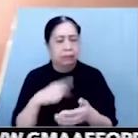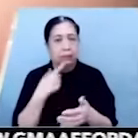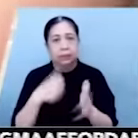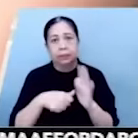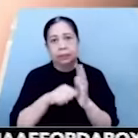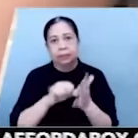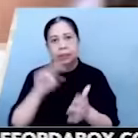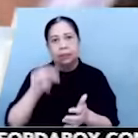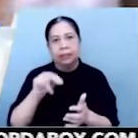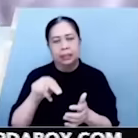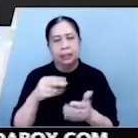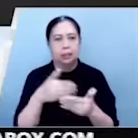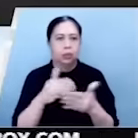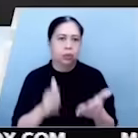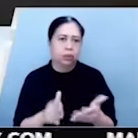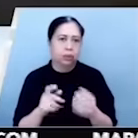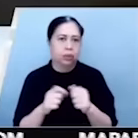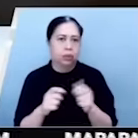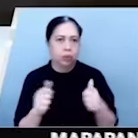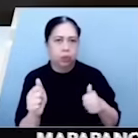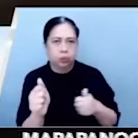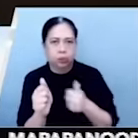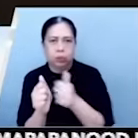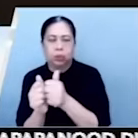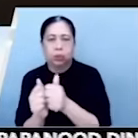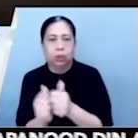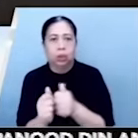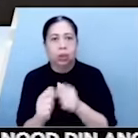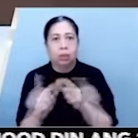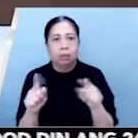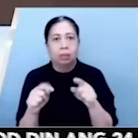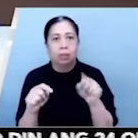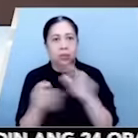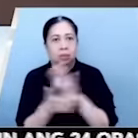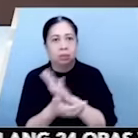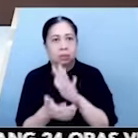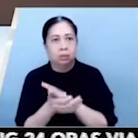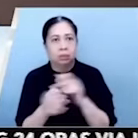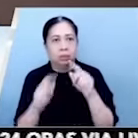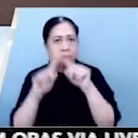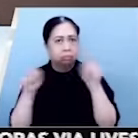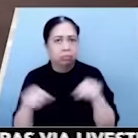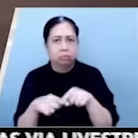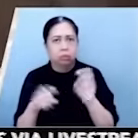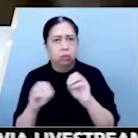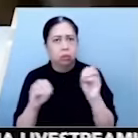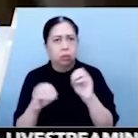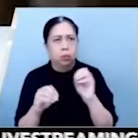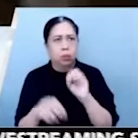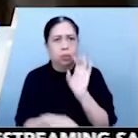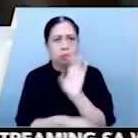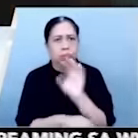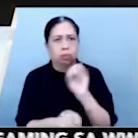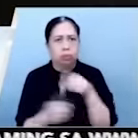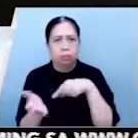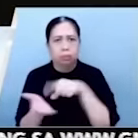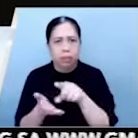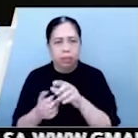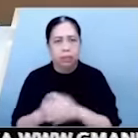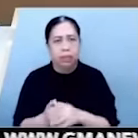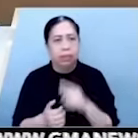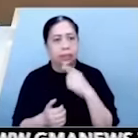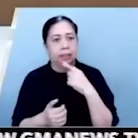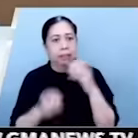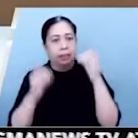ng mga estudyante na mag-catch up. Pero anumang worksheet ang kanilang gamitin, wala raw dapat itong bayad. Sa isang pahayag ng Teachers